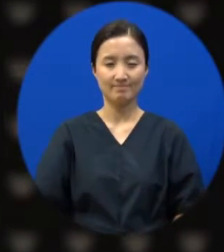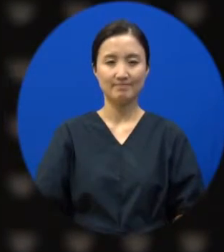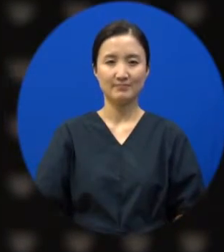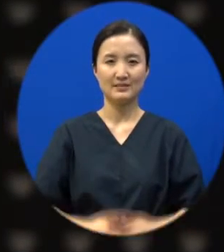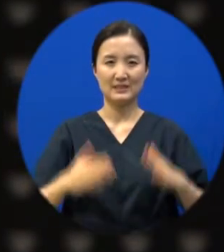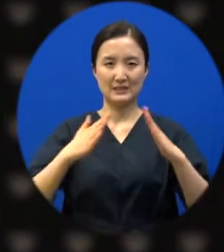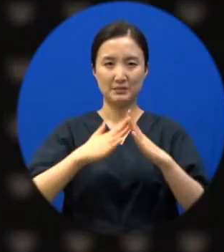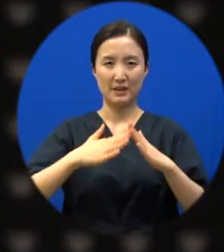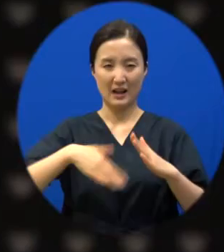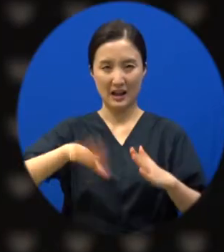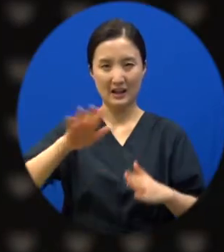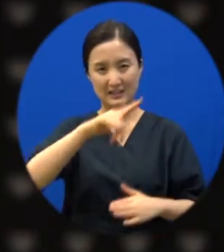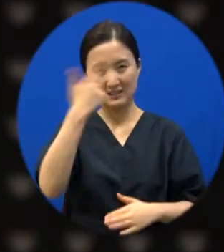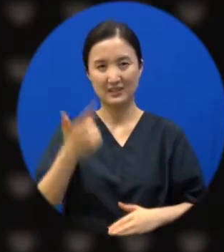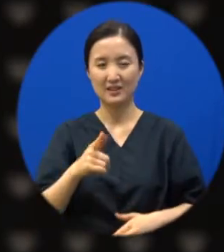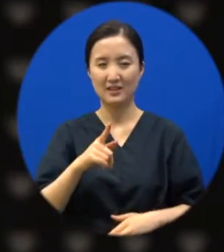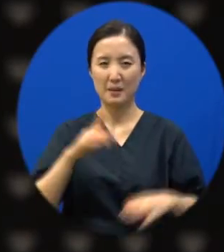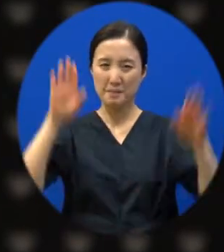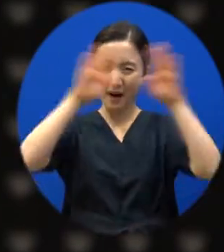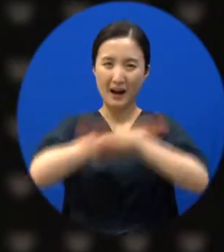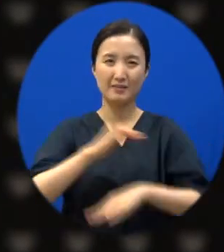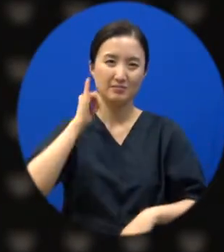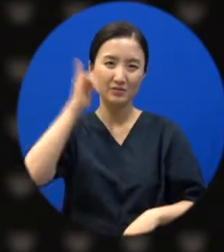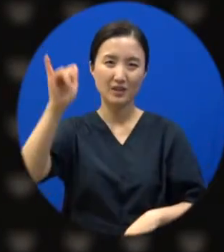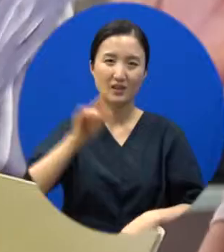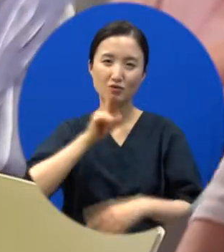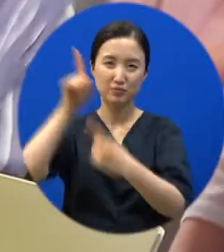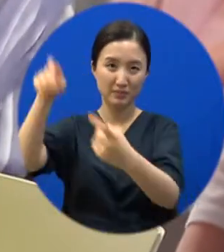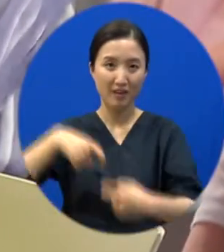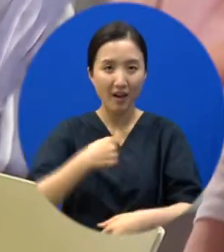가셔서 야식 시켜 드실 거예요, 안 드실 거예요?